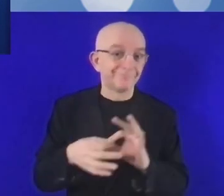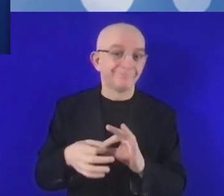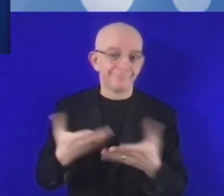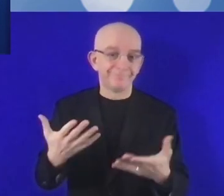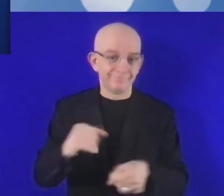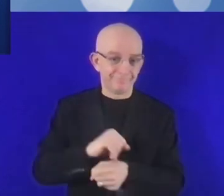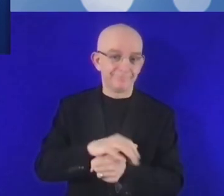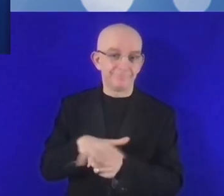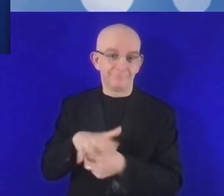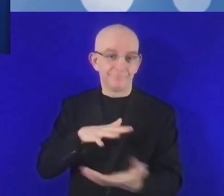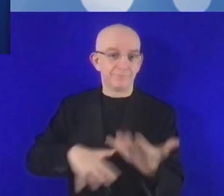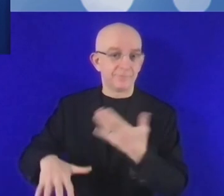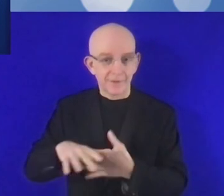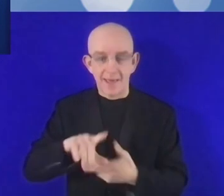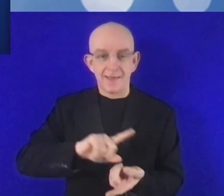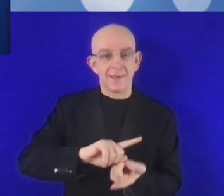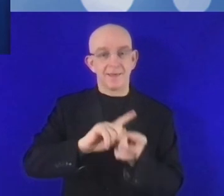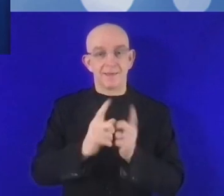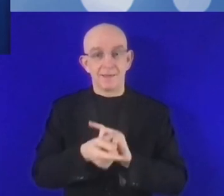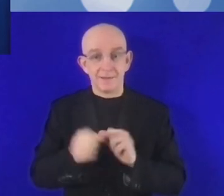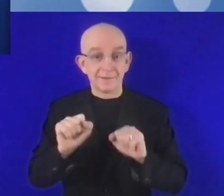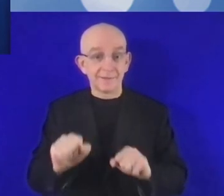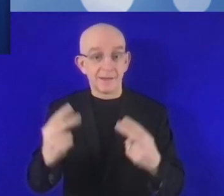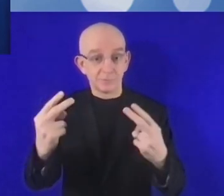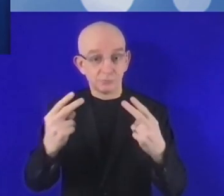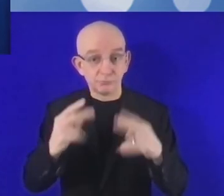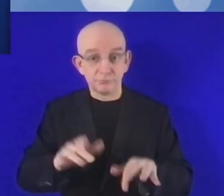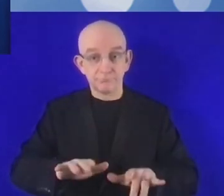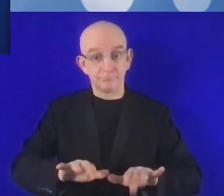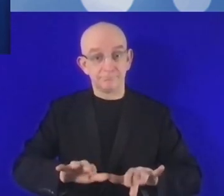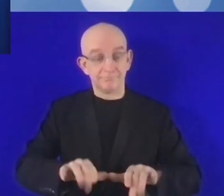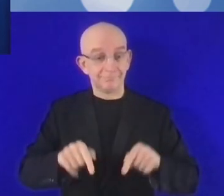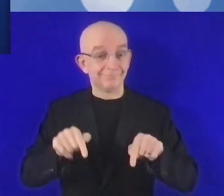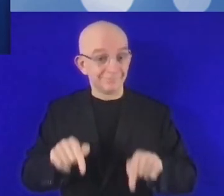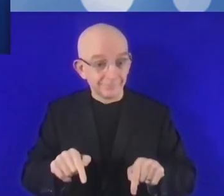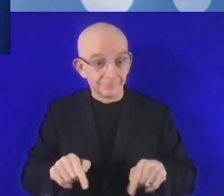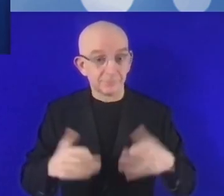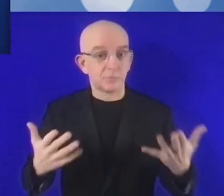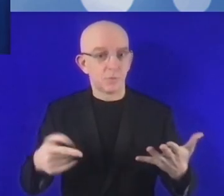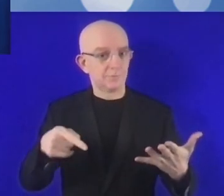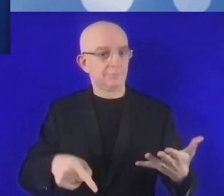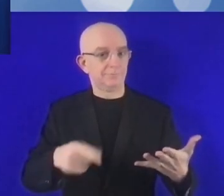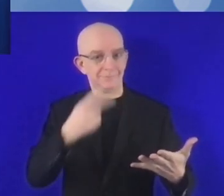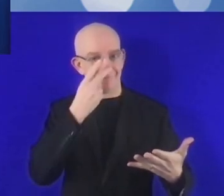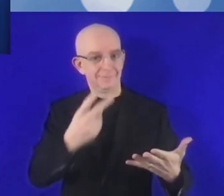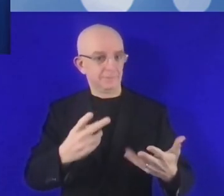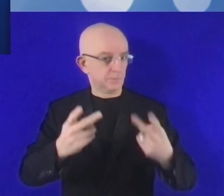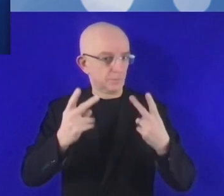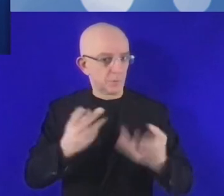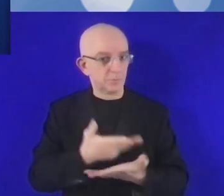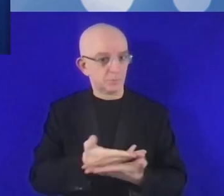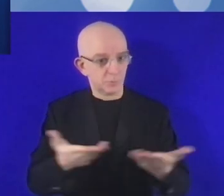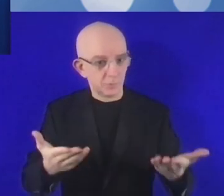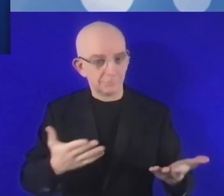Из-за пандемии COVID-19 мы видим в настоящий момент, насколько